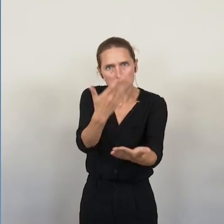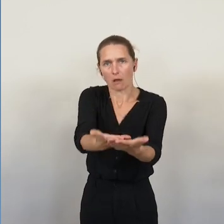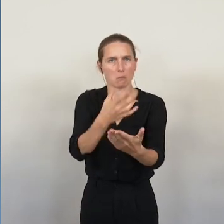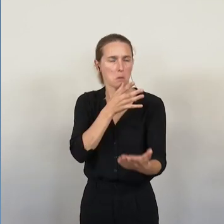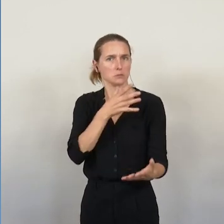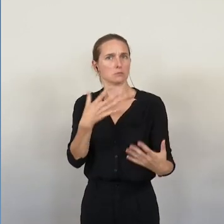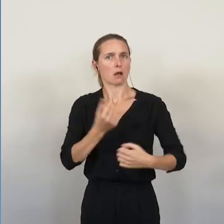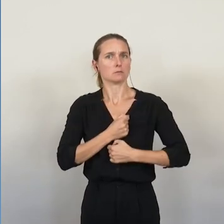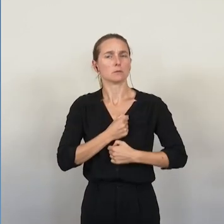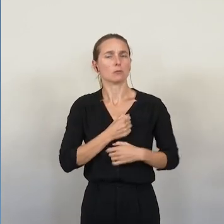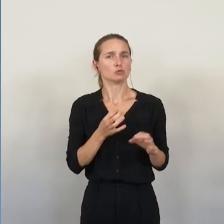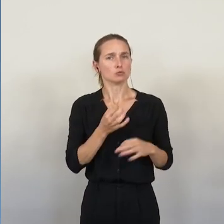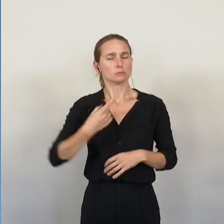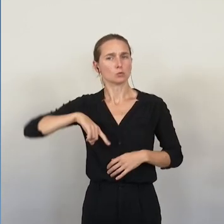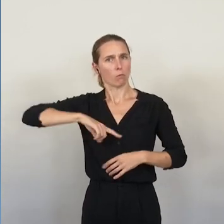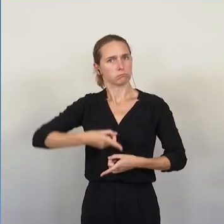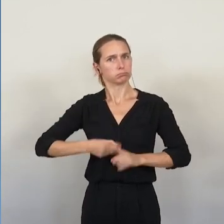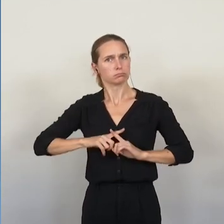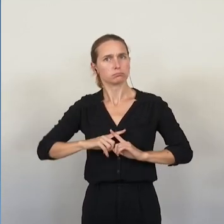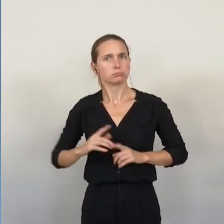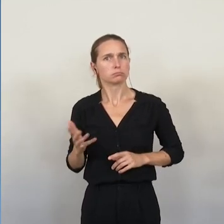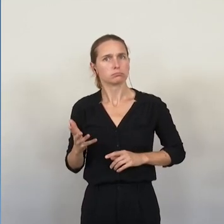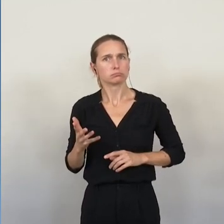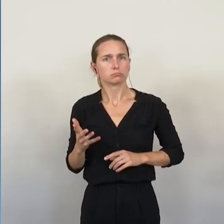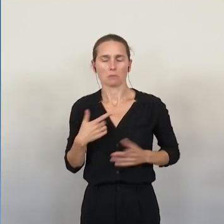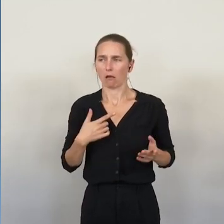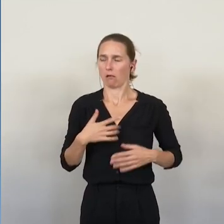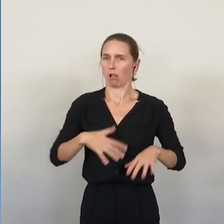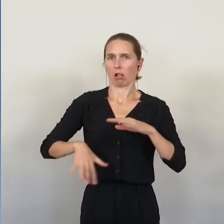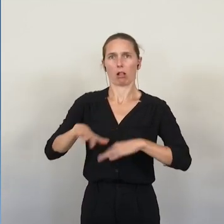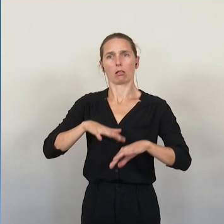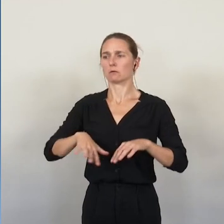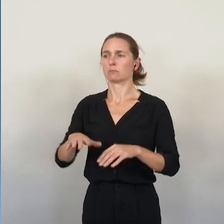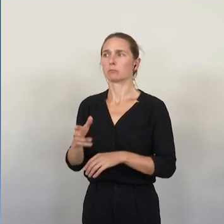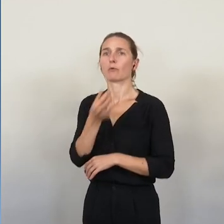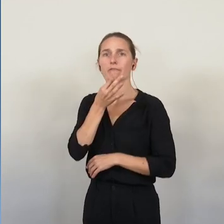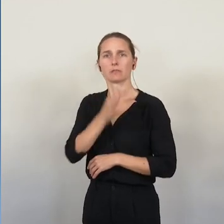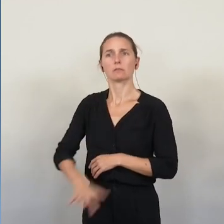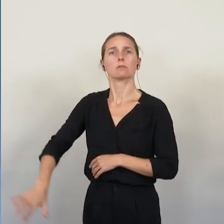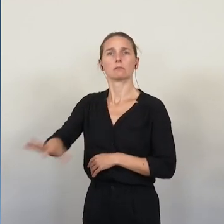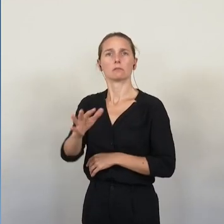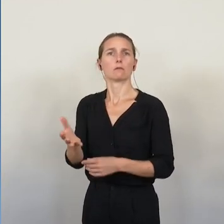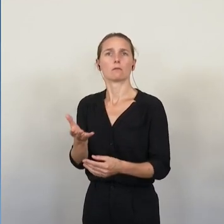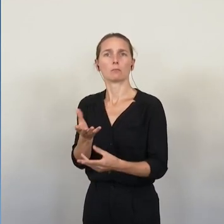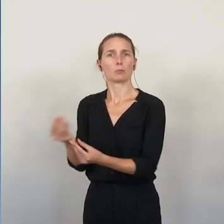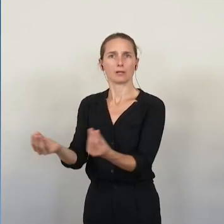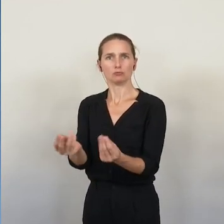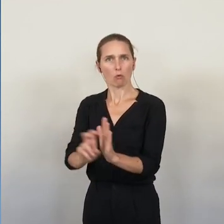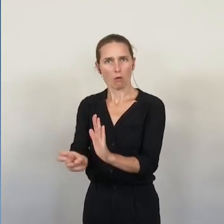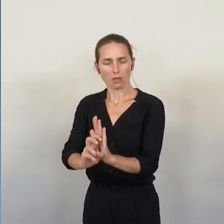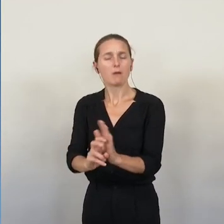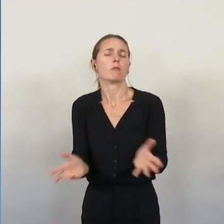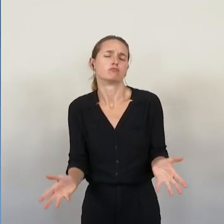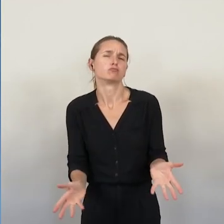pensons que c'est effectivement une spoliation des Grenoblois que de donner à ces squatters pour ces